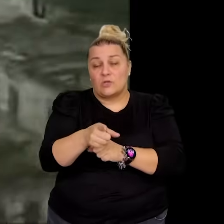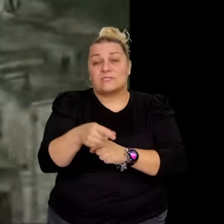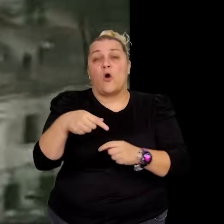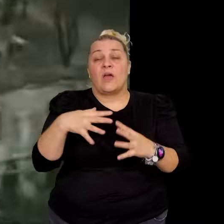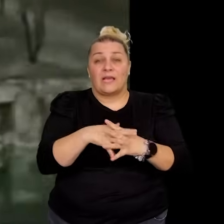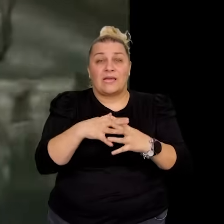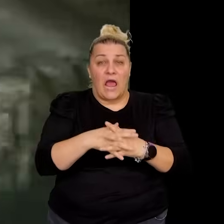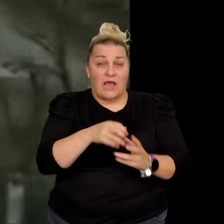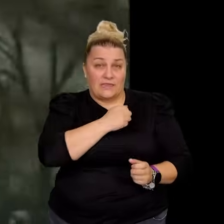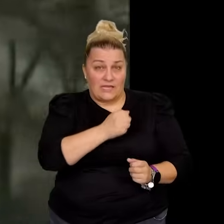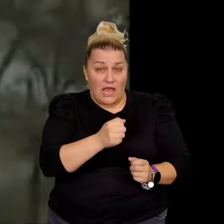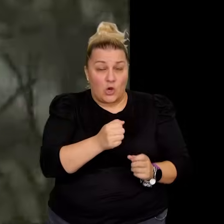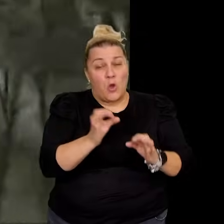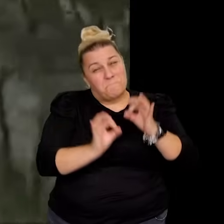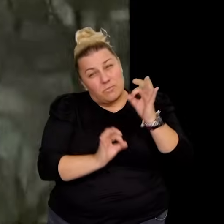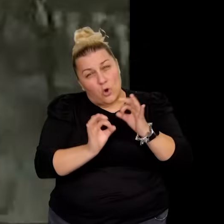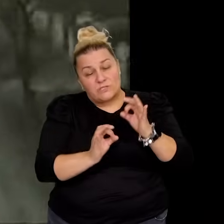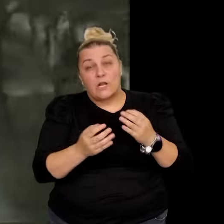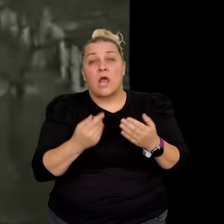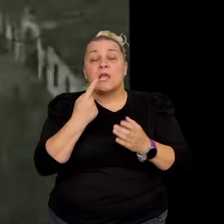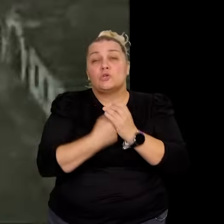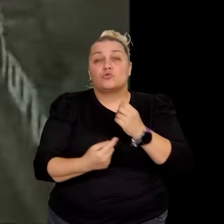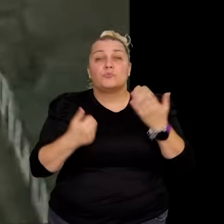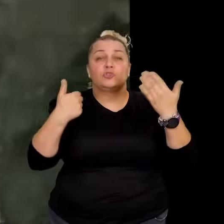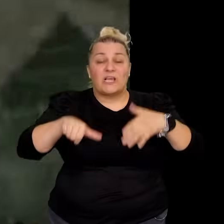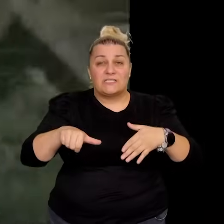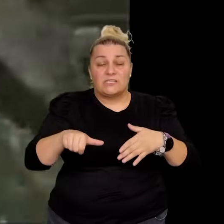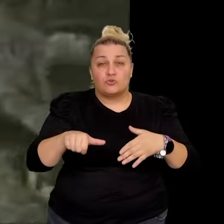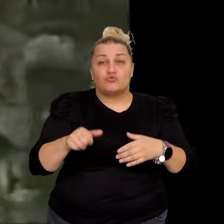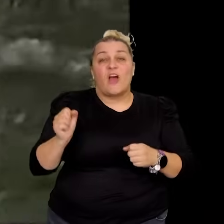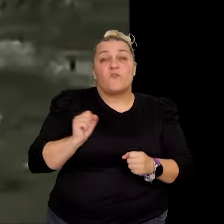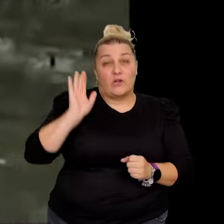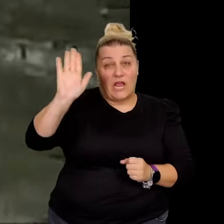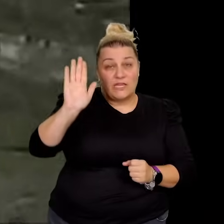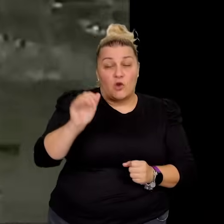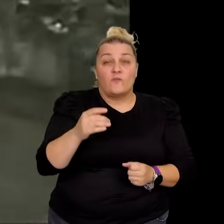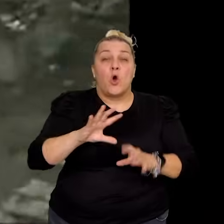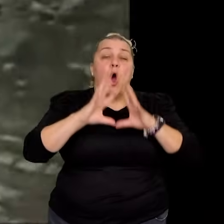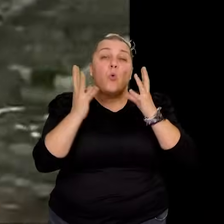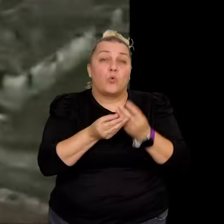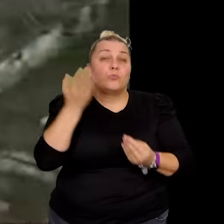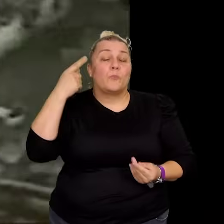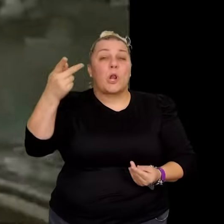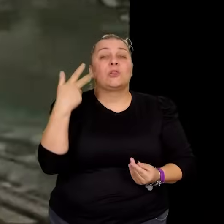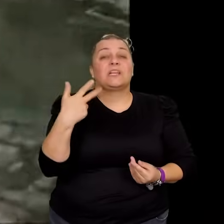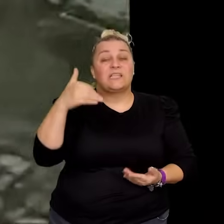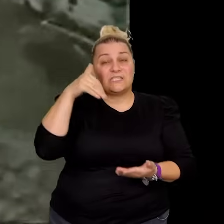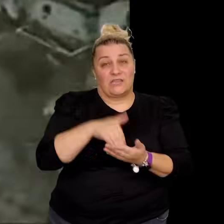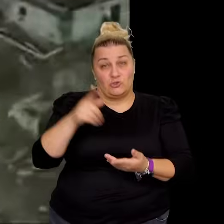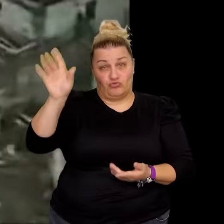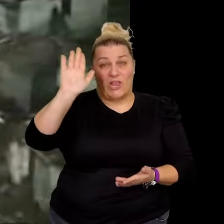za grad heroje prema hrvatskim procjenama izgubio oko 6000 svojih vojnika od ukupno 30000 koliko je bilo